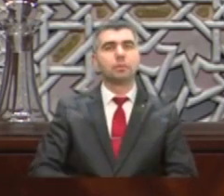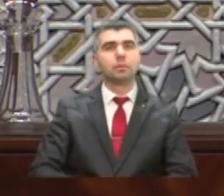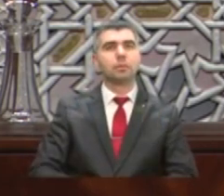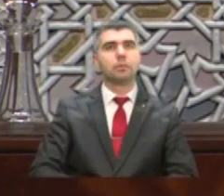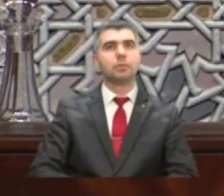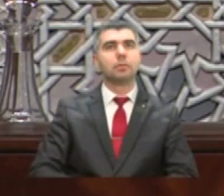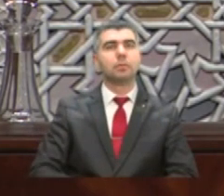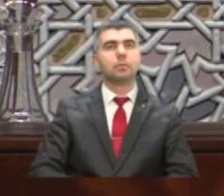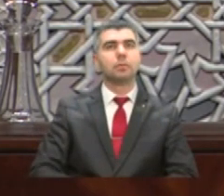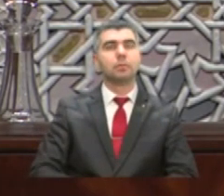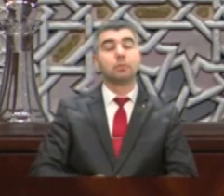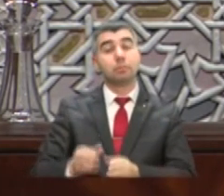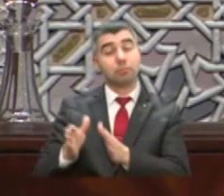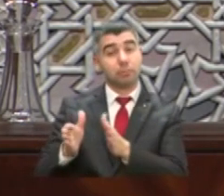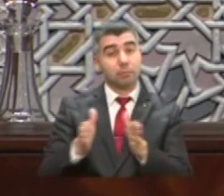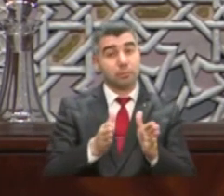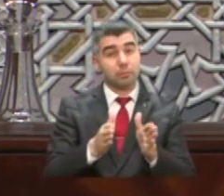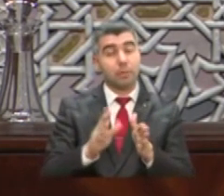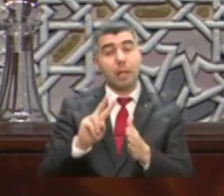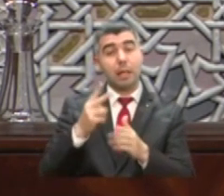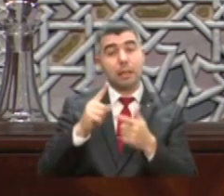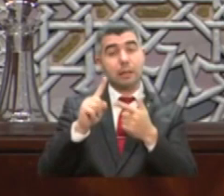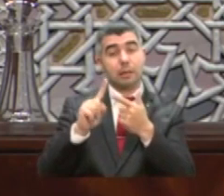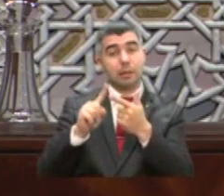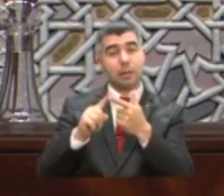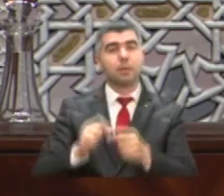ننتقل الآن إلى المحور الثاني